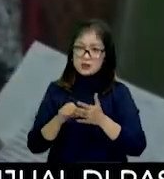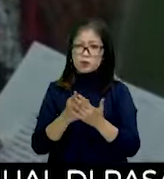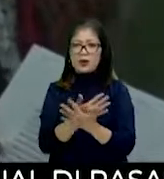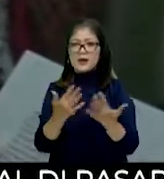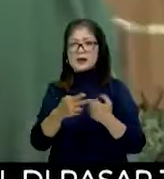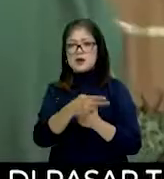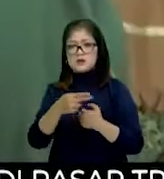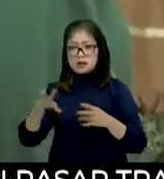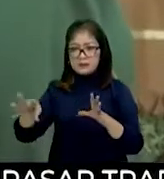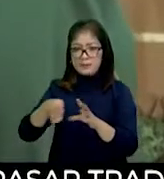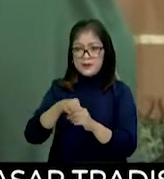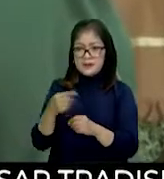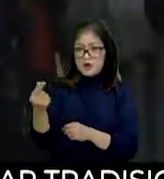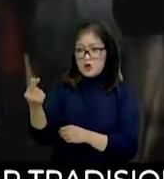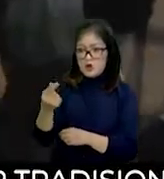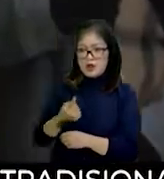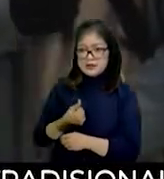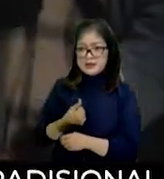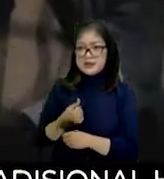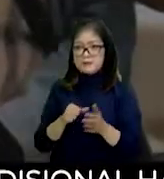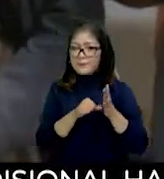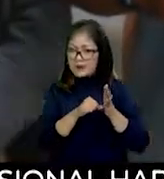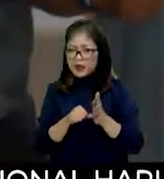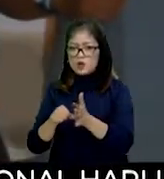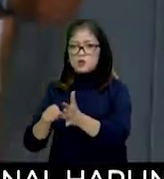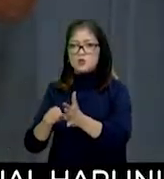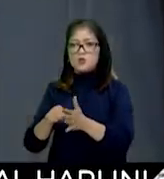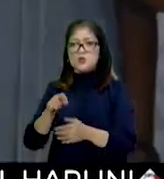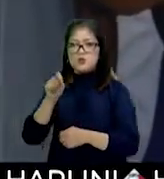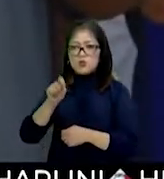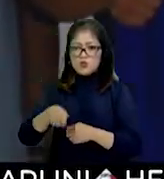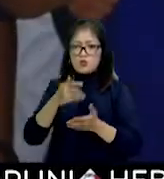ikut berdonasi dan menyisihkan penghasilannya untuk membantu mereka yang membutuhkan.